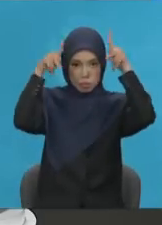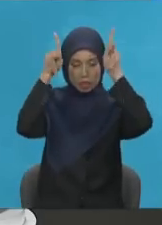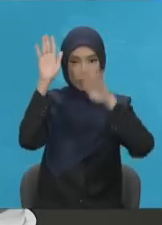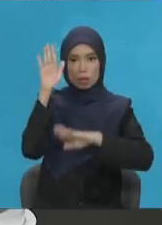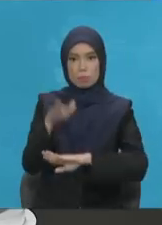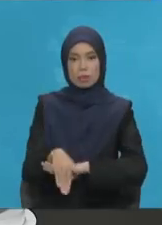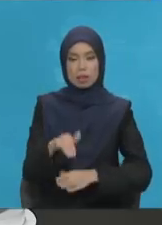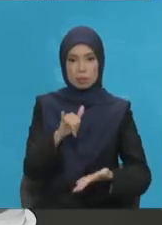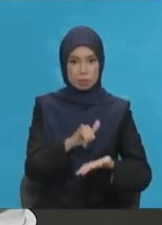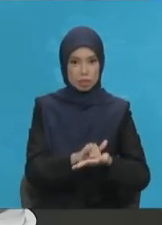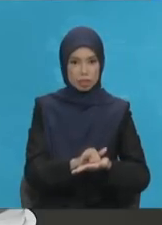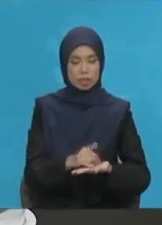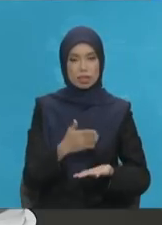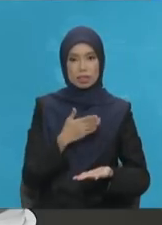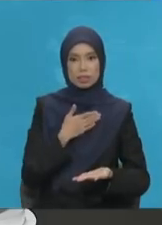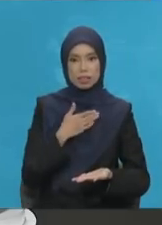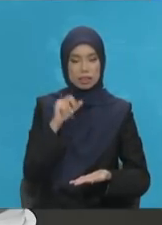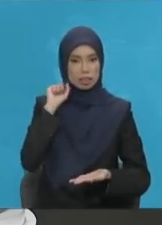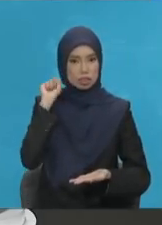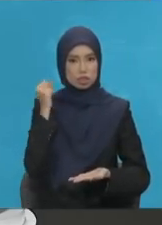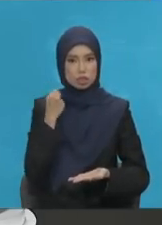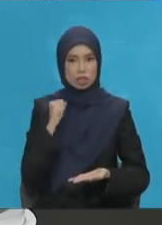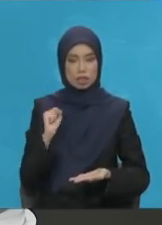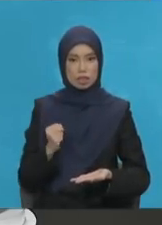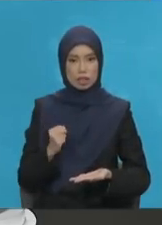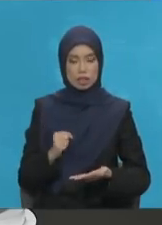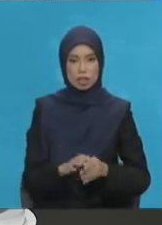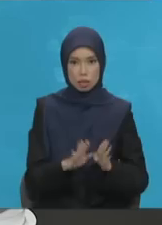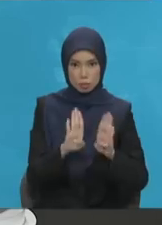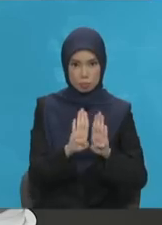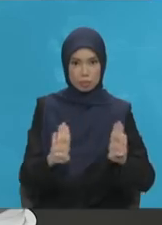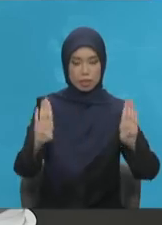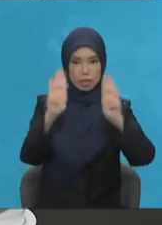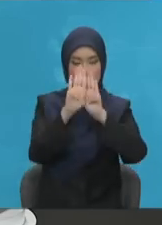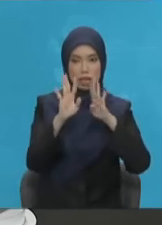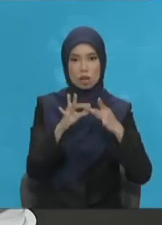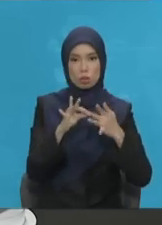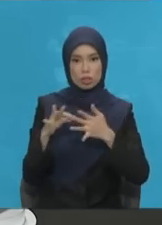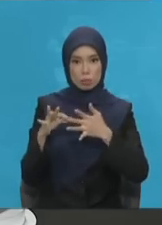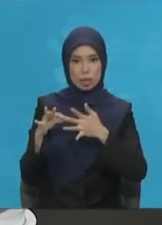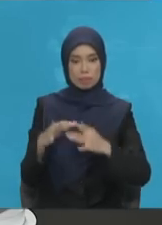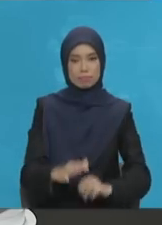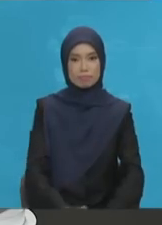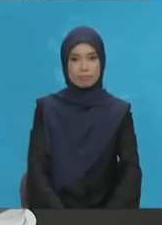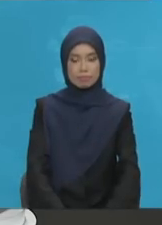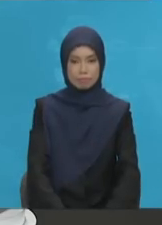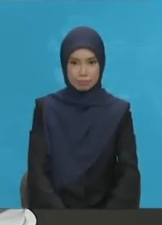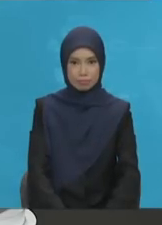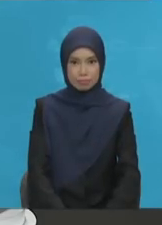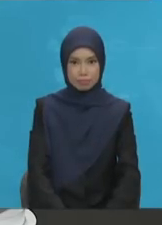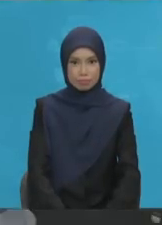Ahmad Nurul Airi Haji Rani dan saya Nur bayzura Endi berita utama malam ini